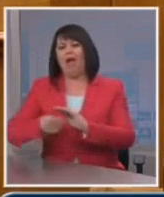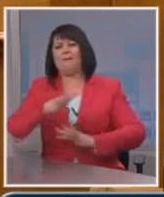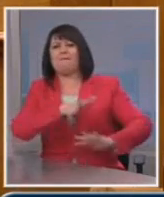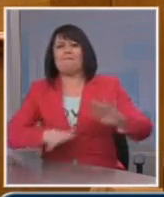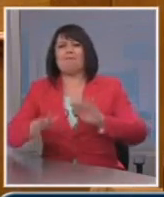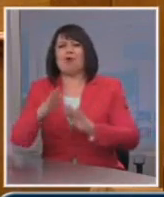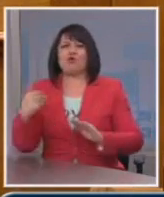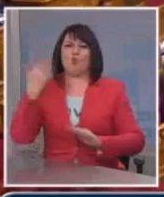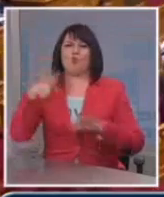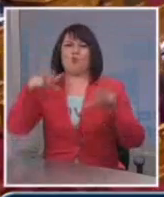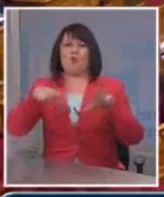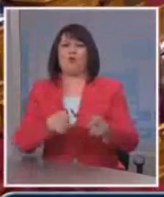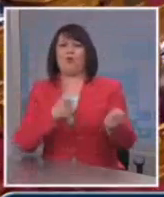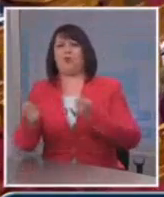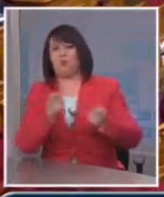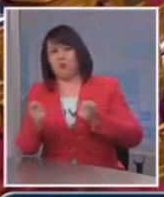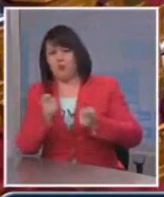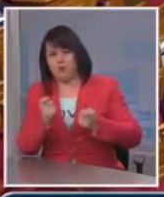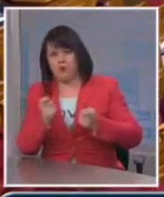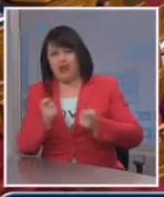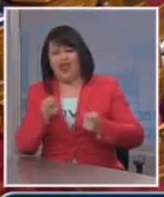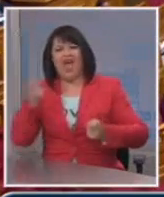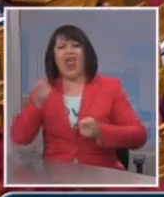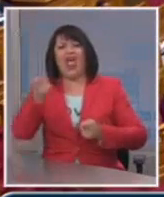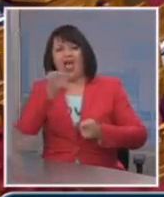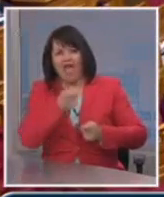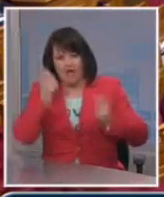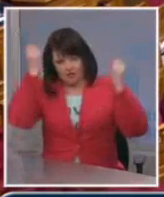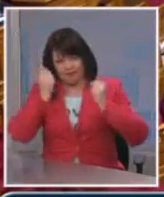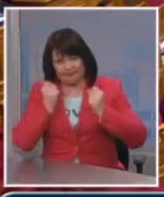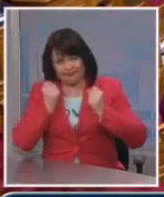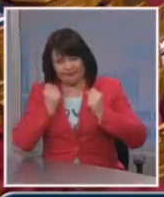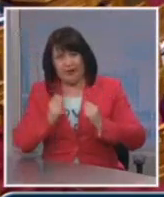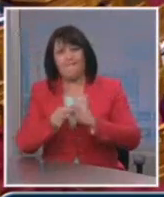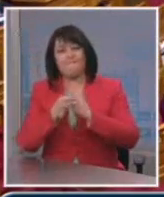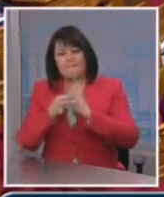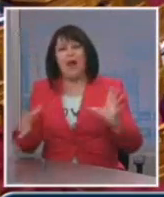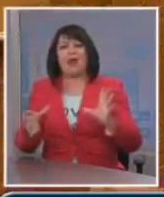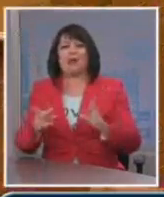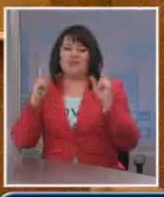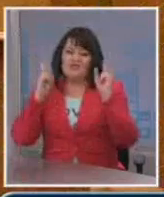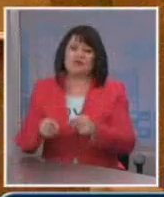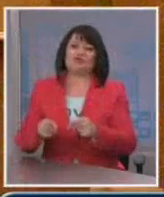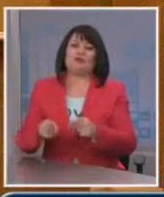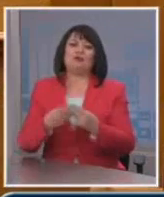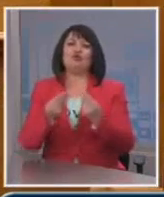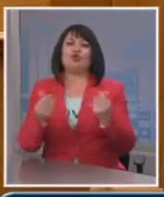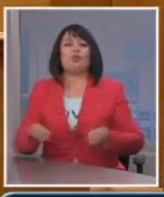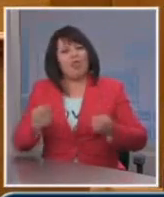κυβερνούσε τον τόπο όλα αυτά τα χρόνια και τον οδήγησε στη χρεοκοπία. Και αυτό θα το κάνουμε με κάθε μέσο και με κάθε τρόπο.